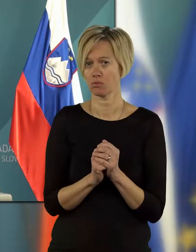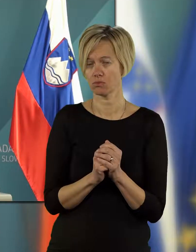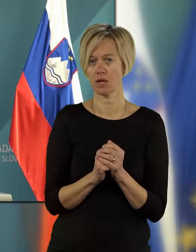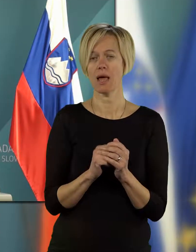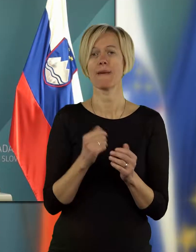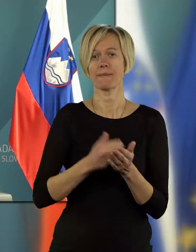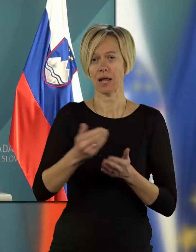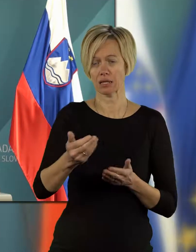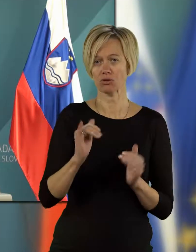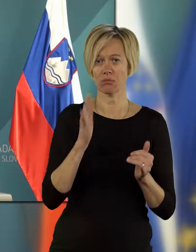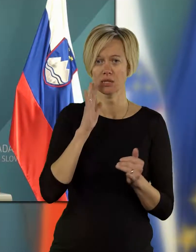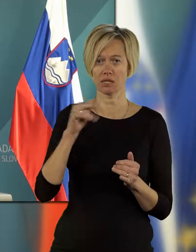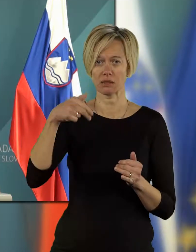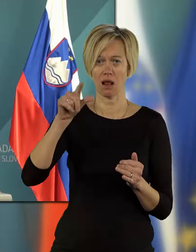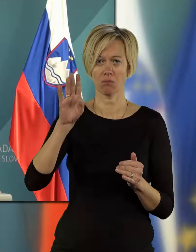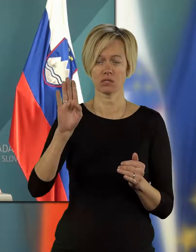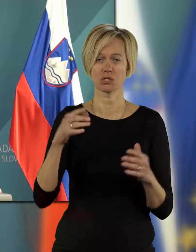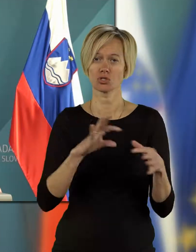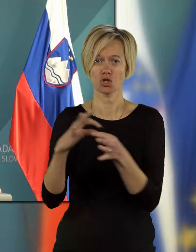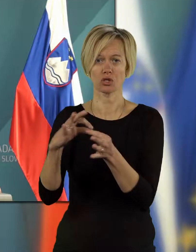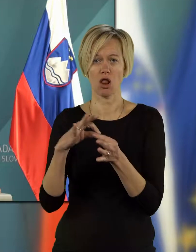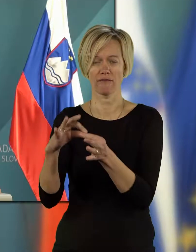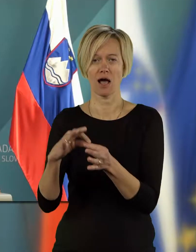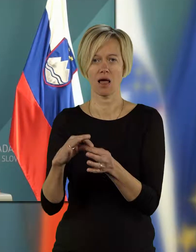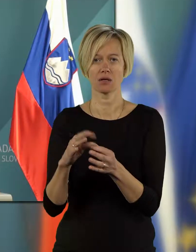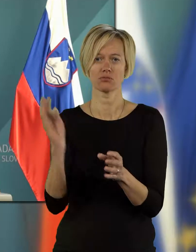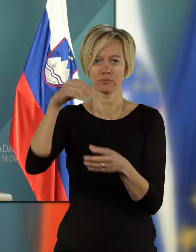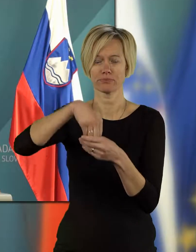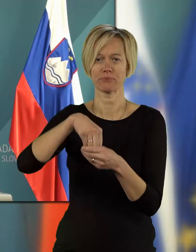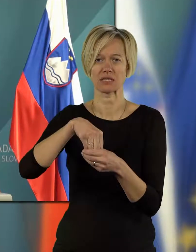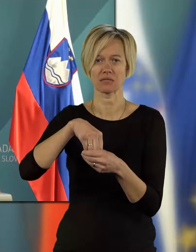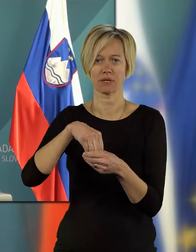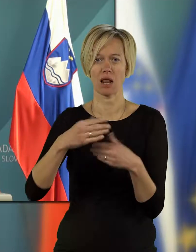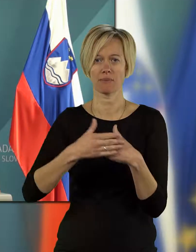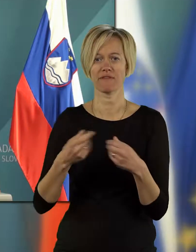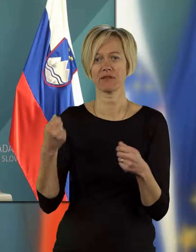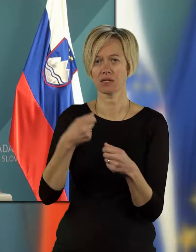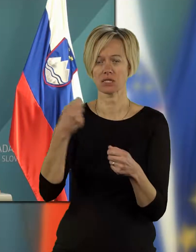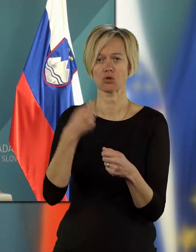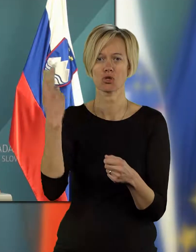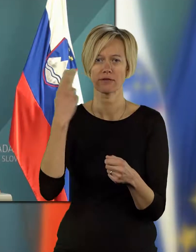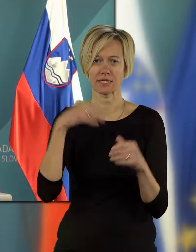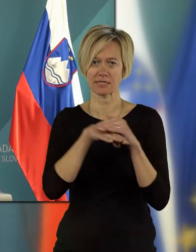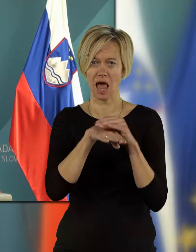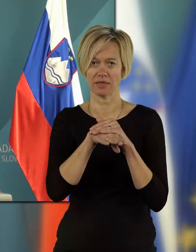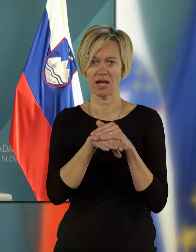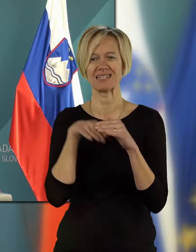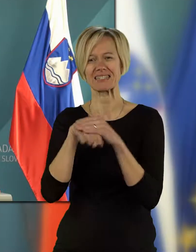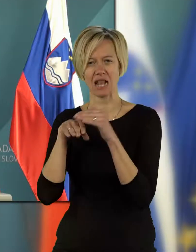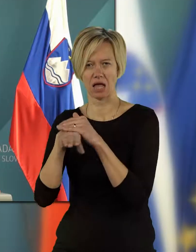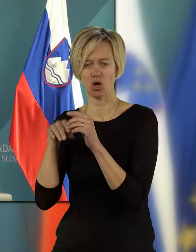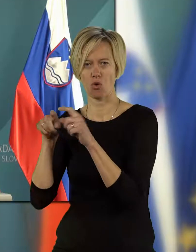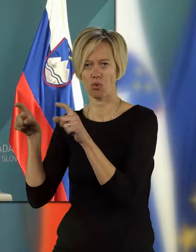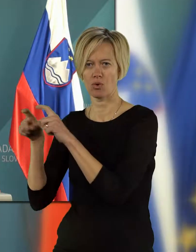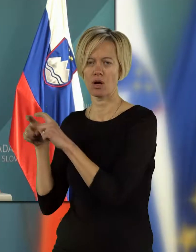Predlog, da bi NLB sodelovala oziroma participirala pri financiranju slovenskega sklada skladov,